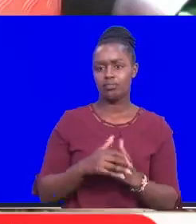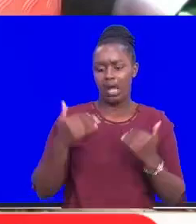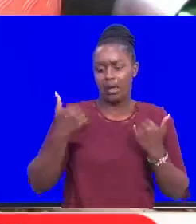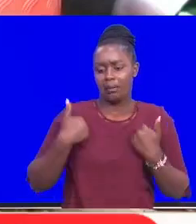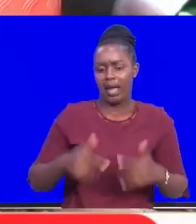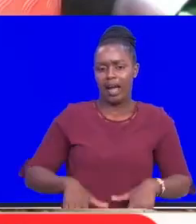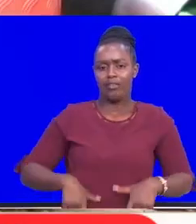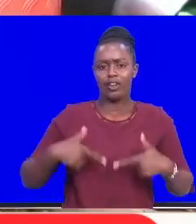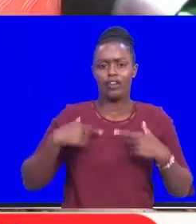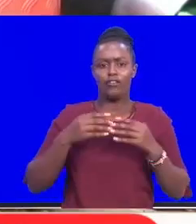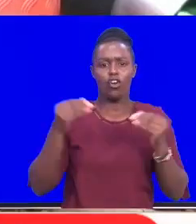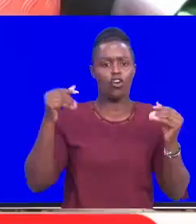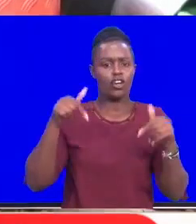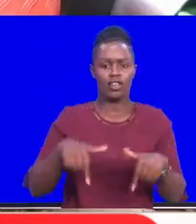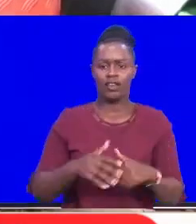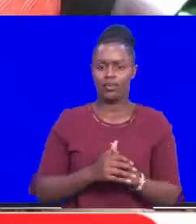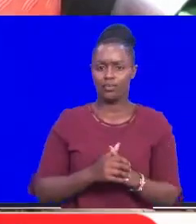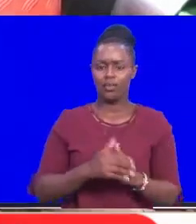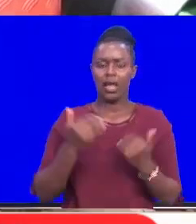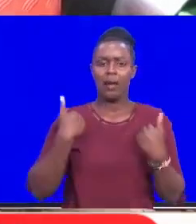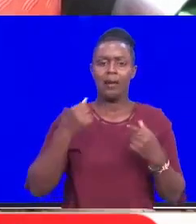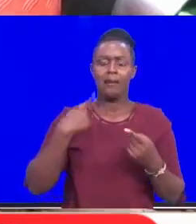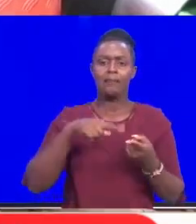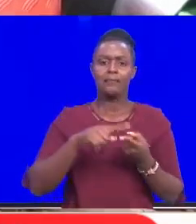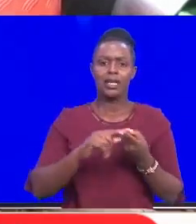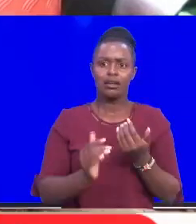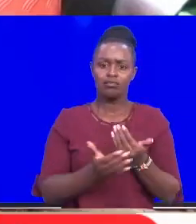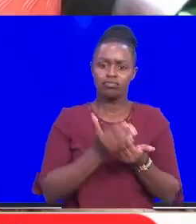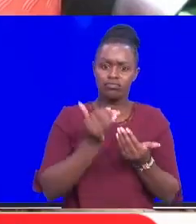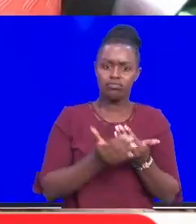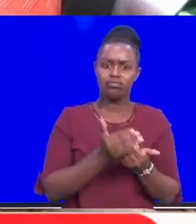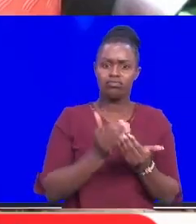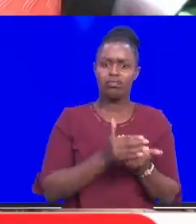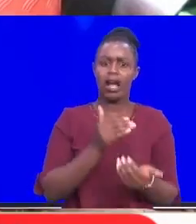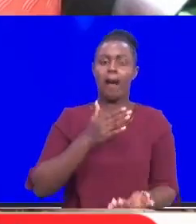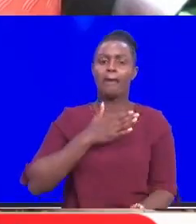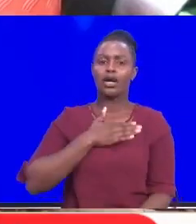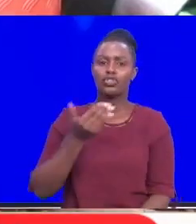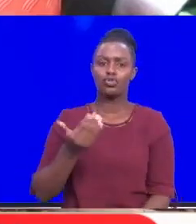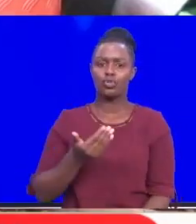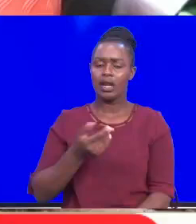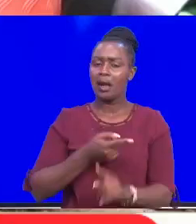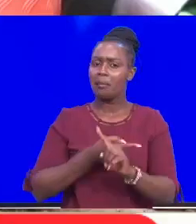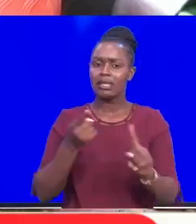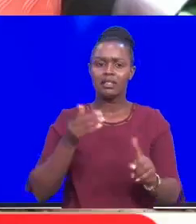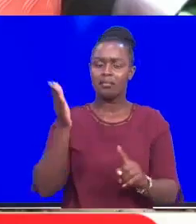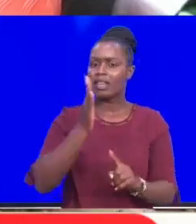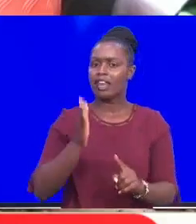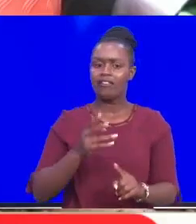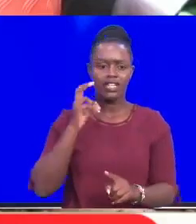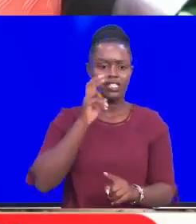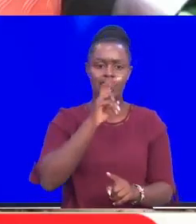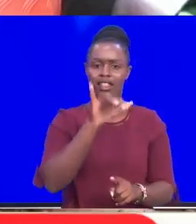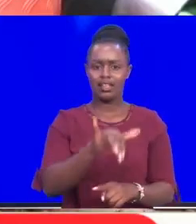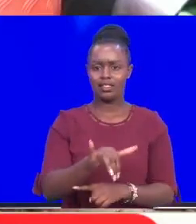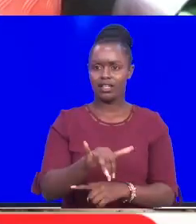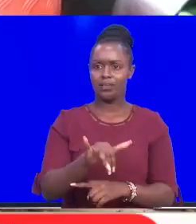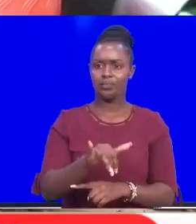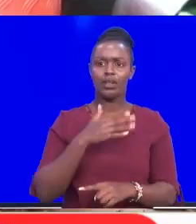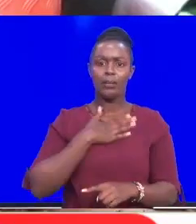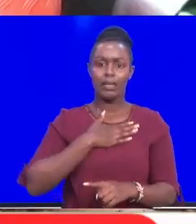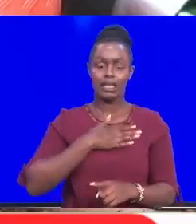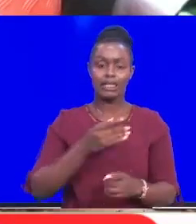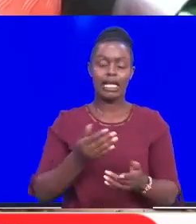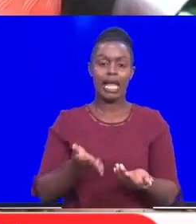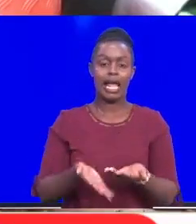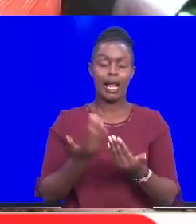Kimangaru. Nimelea wasasi wao, watoto wangu wana hiyo mambo na sinjaona hii mambo. Tusaidiwe kuondoa